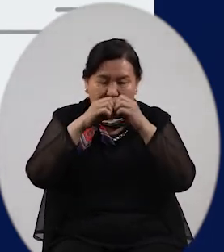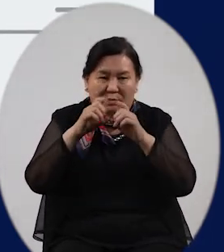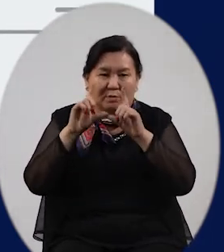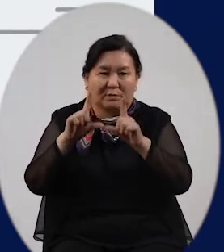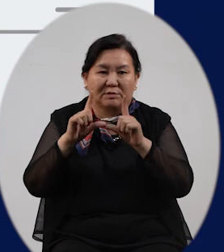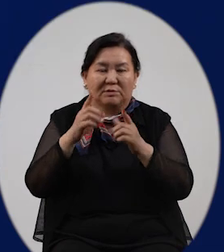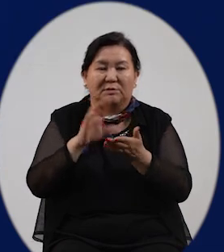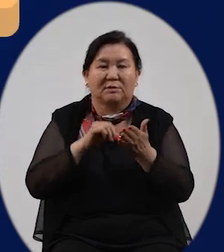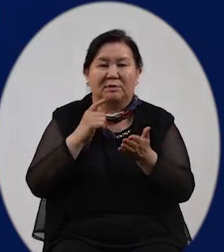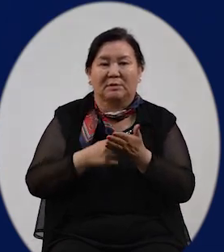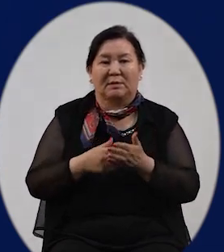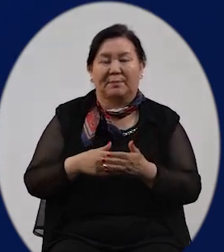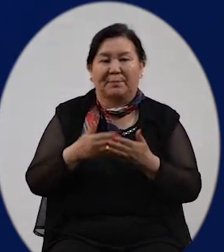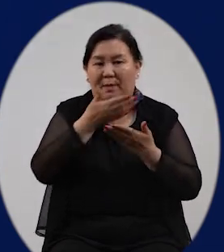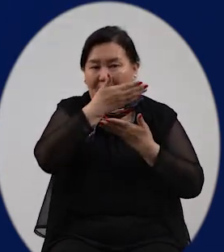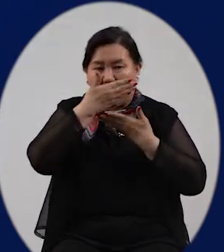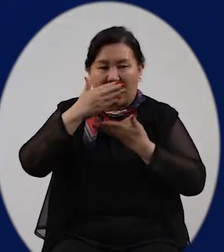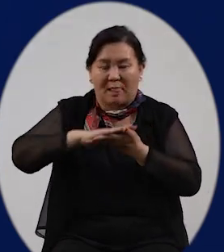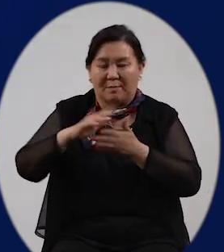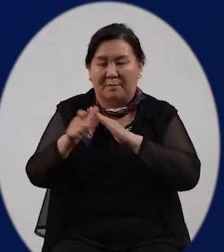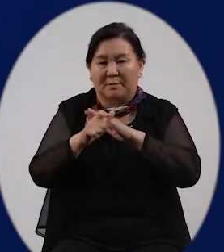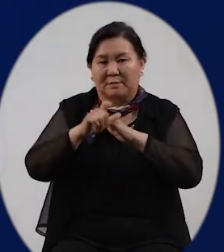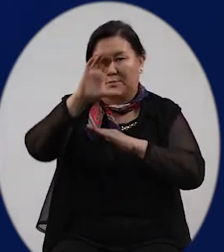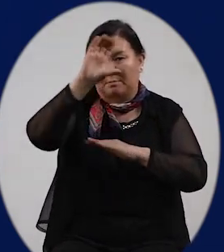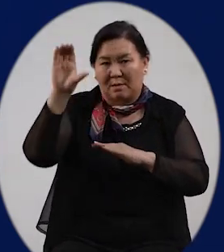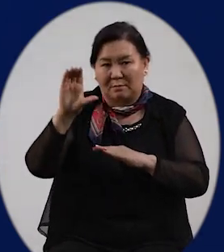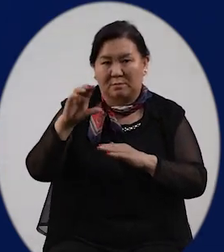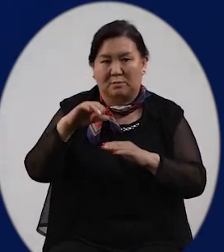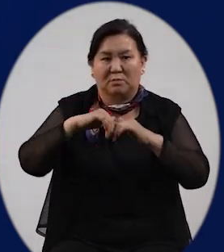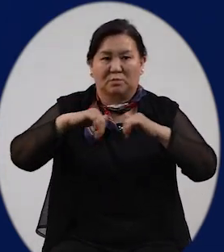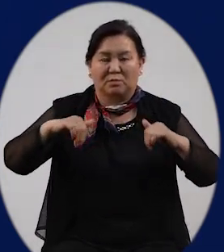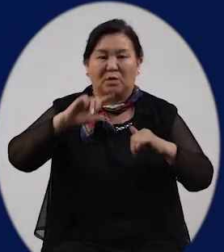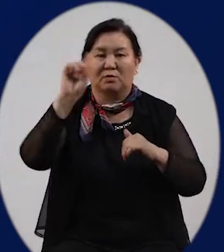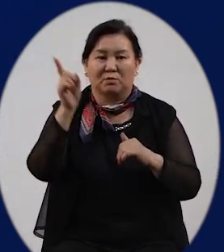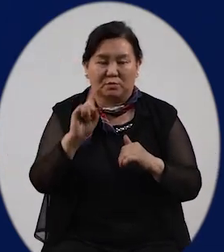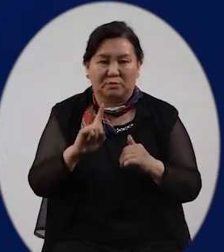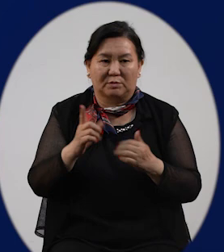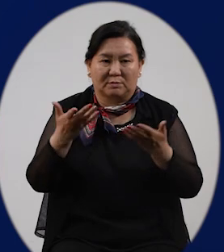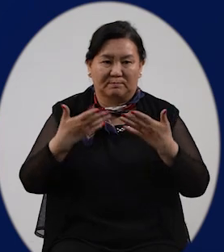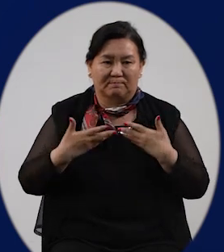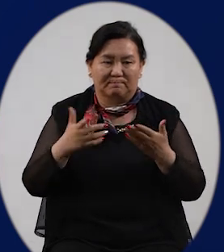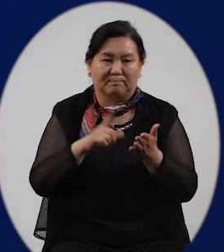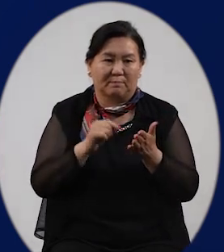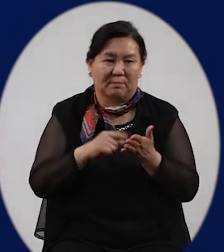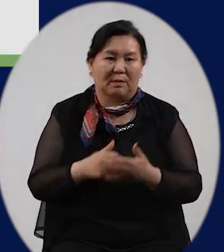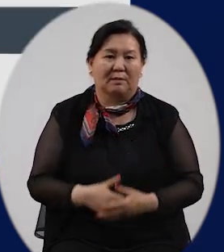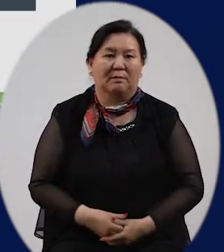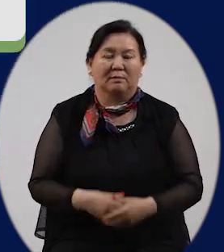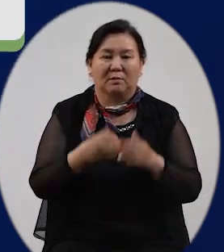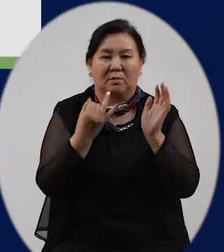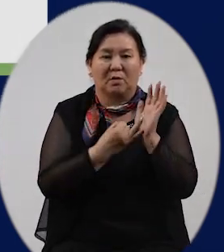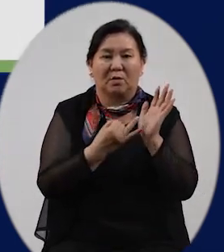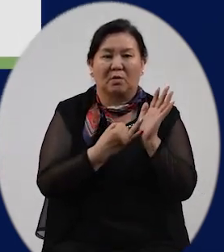дүн. 6. Мэргэжлийн байгууллагаас олгосон тусгай зөвшөөрөл зөвхөн шаардлагатай тохиолдолд.